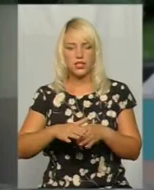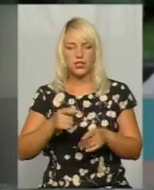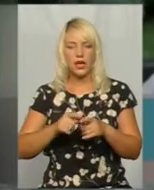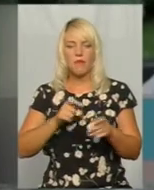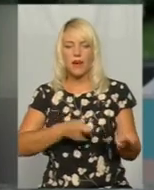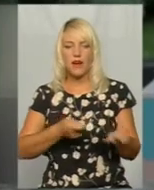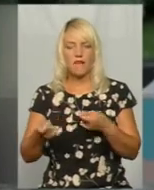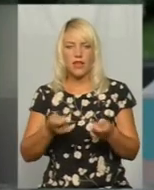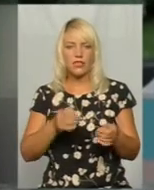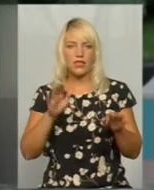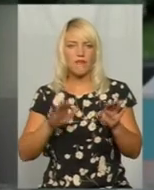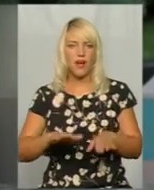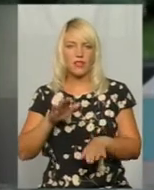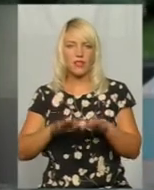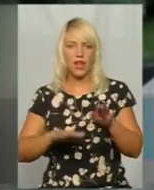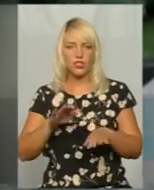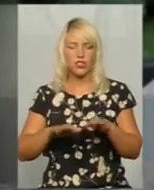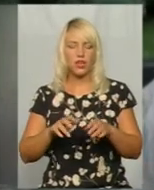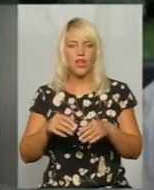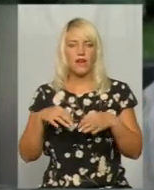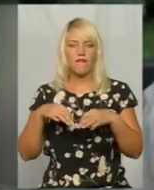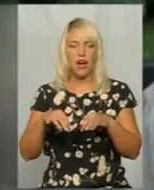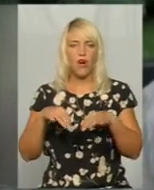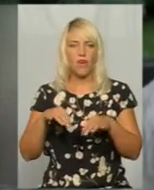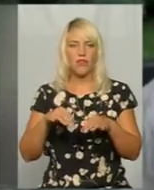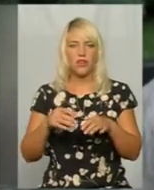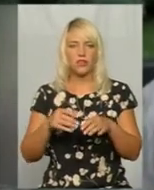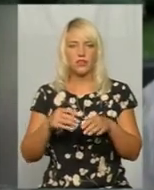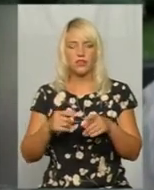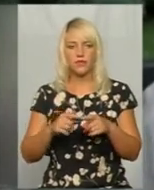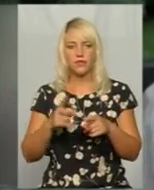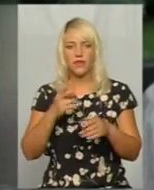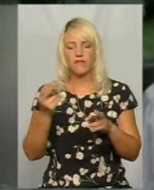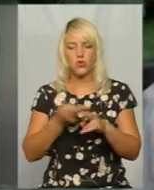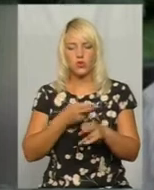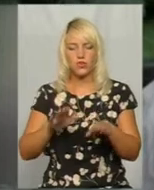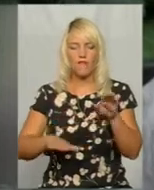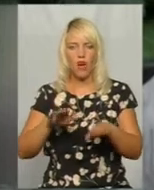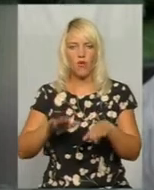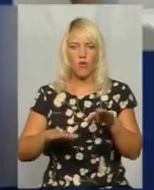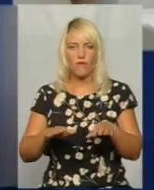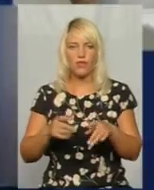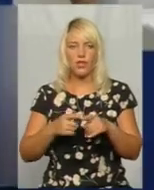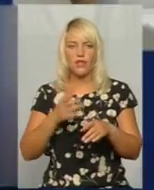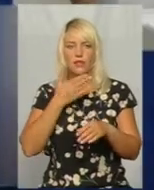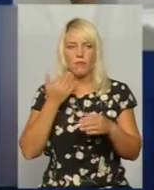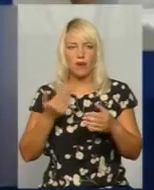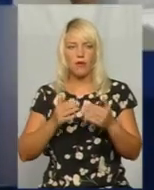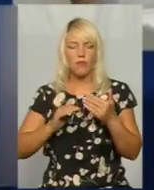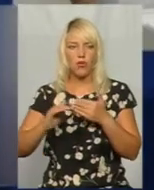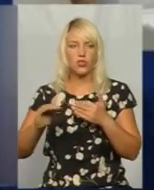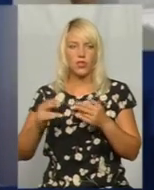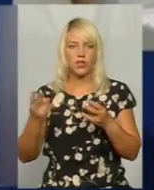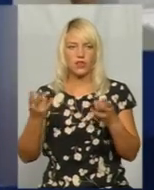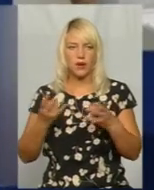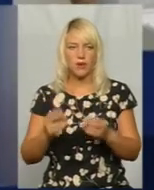автомобілів, оскільки відсутні як вагові комплекси, так і площадки, на яких їх необхідно встановлювати. В тому числі,